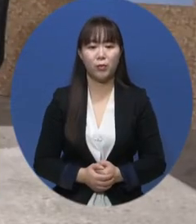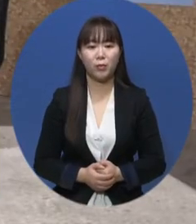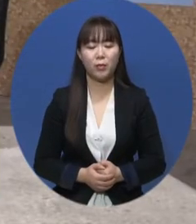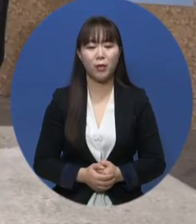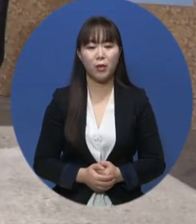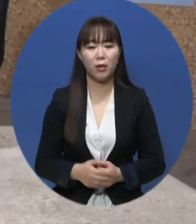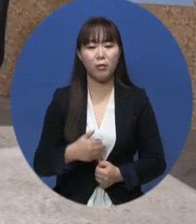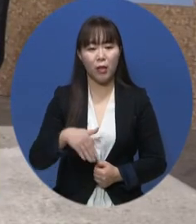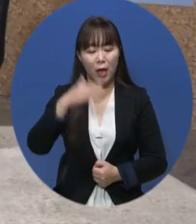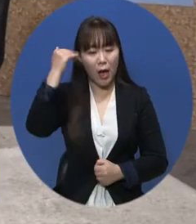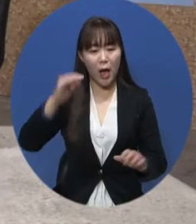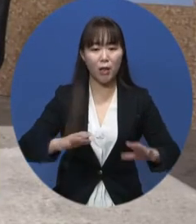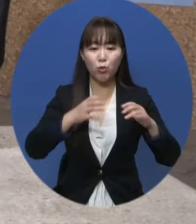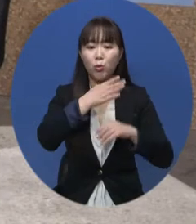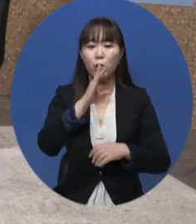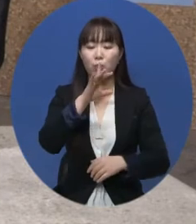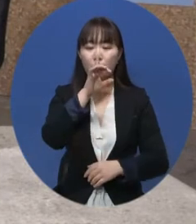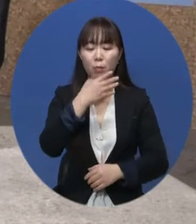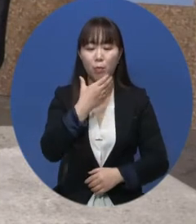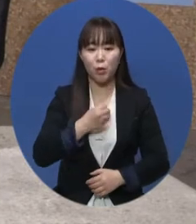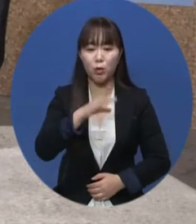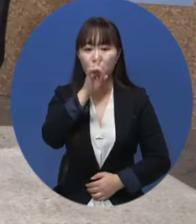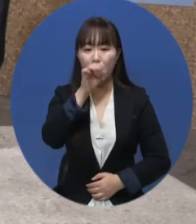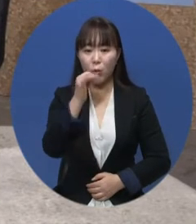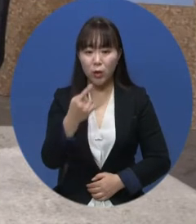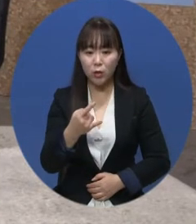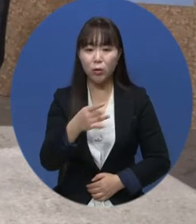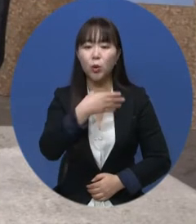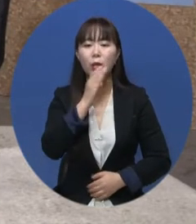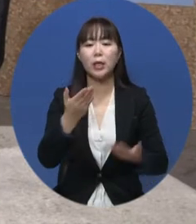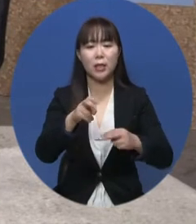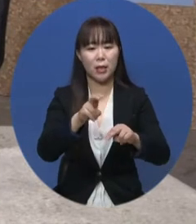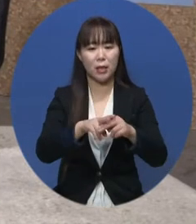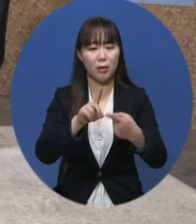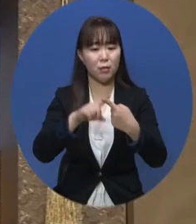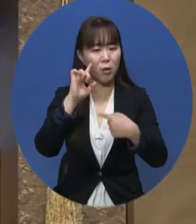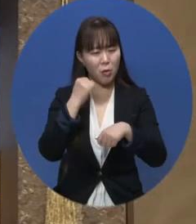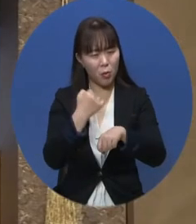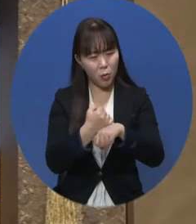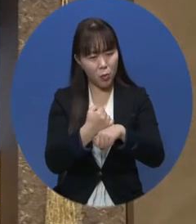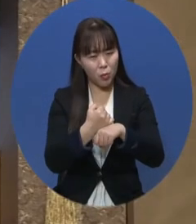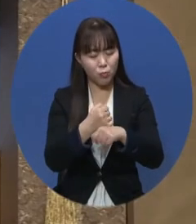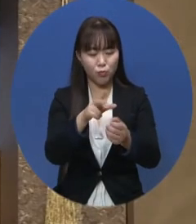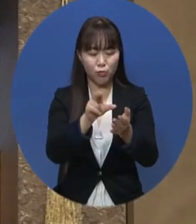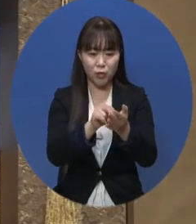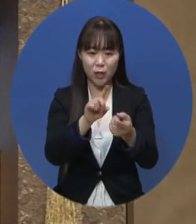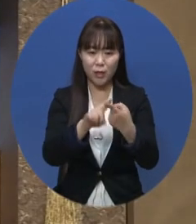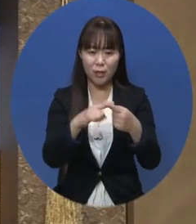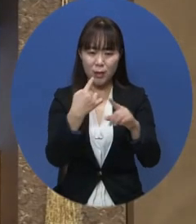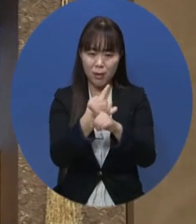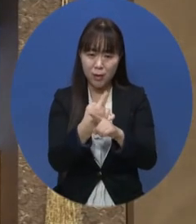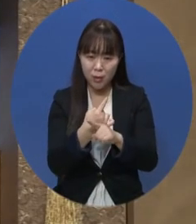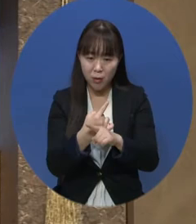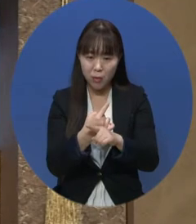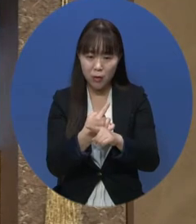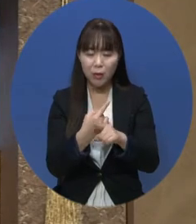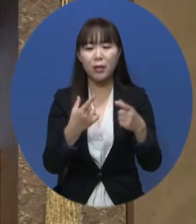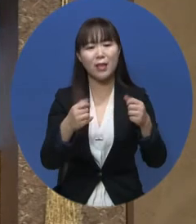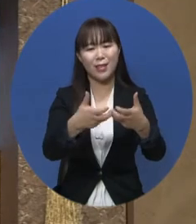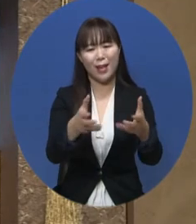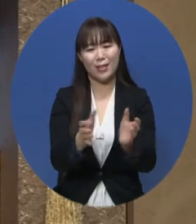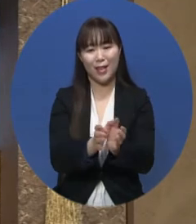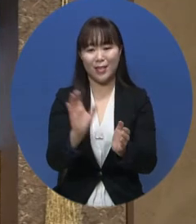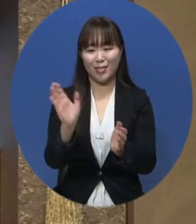저희 한국노인복지중앙에는 네. 노인 일자리를 그 연구하고 문제를 개선하는 그런